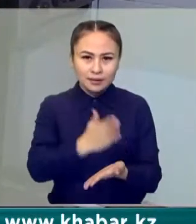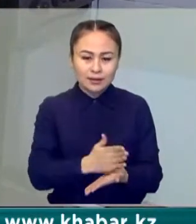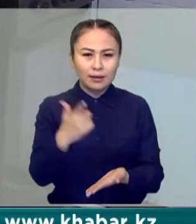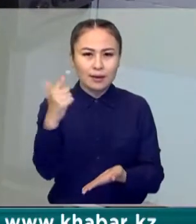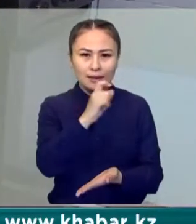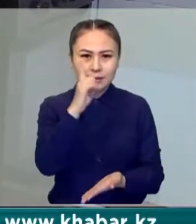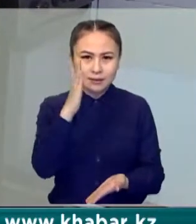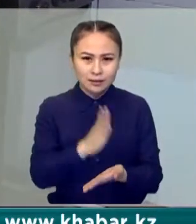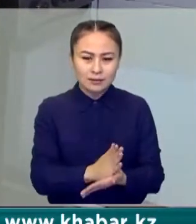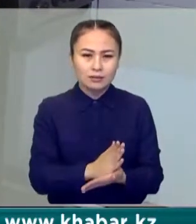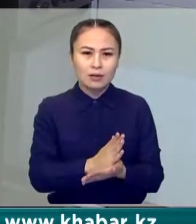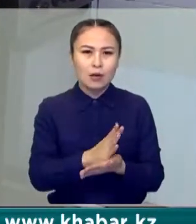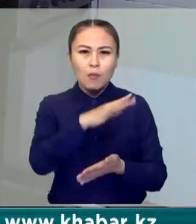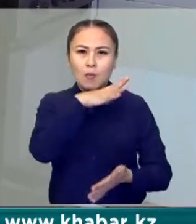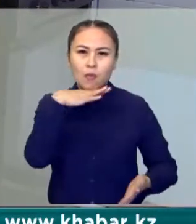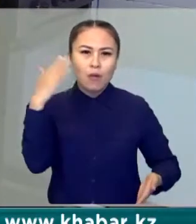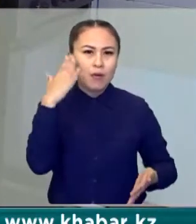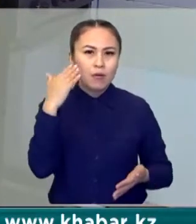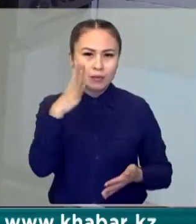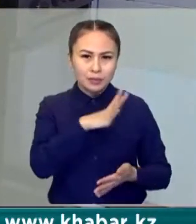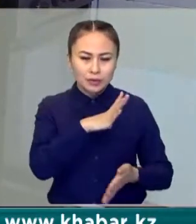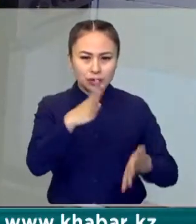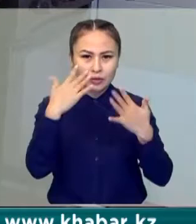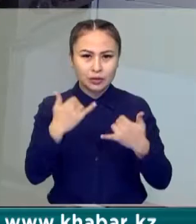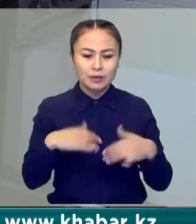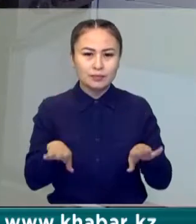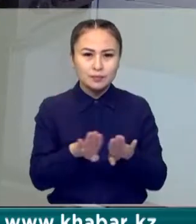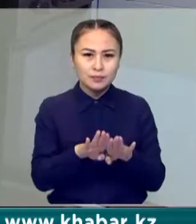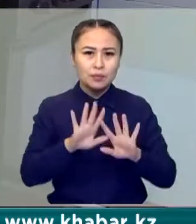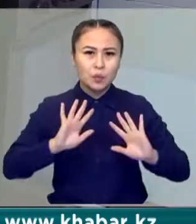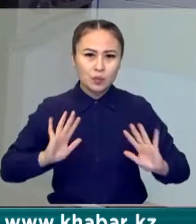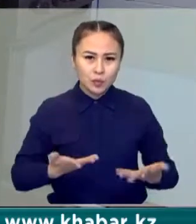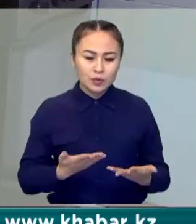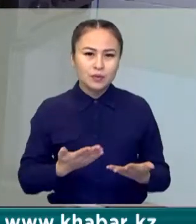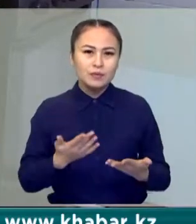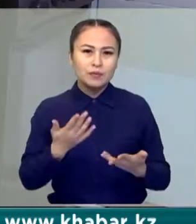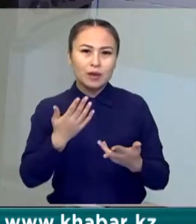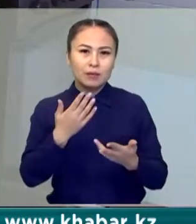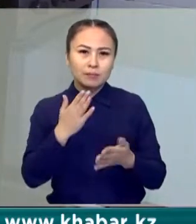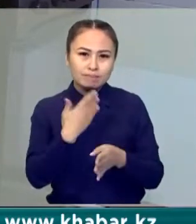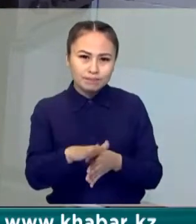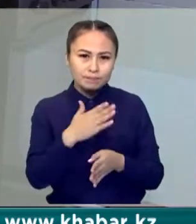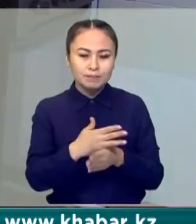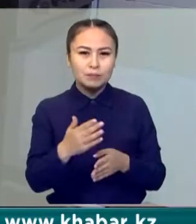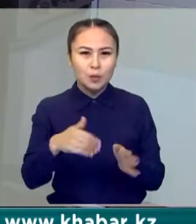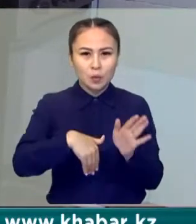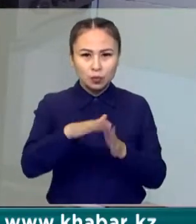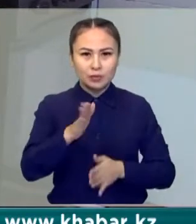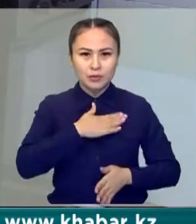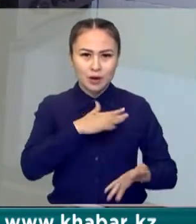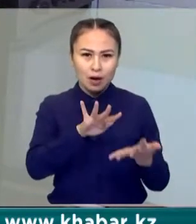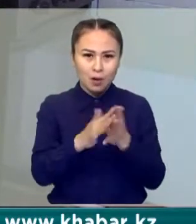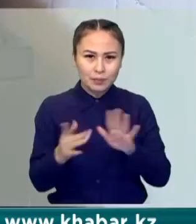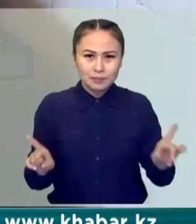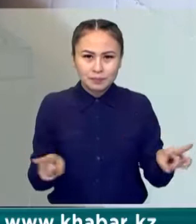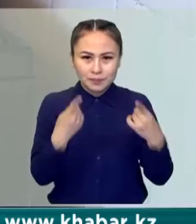газ бар, көп жеңілдіктер болатын. Енді солындай жағдайға жетіп келе жатырық біртіндеп. Ауылымыз жақсарып келе